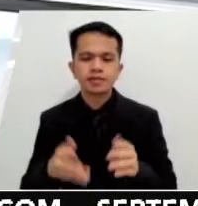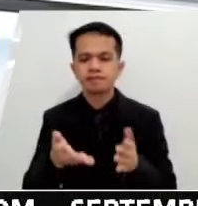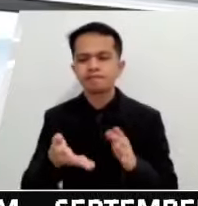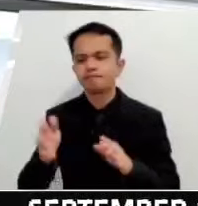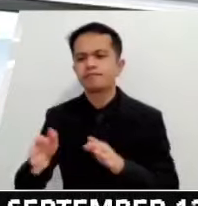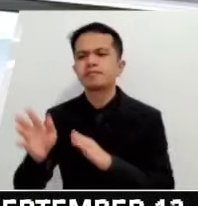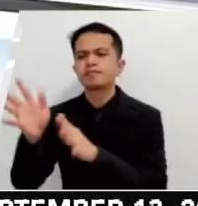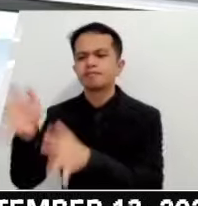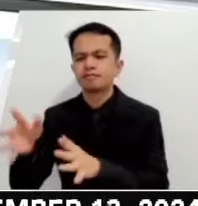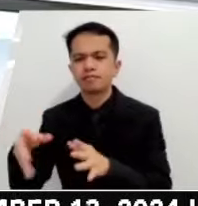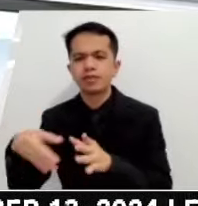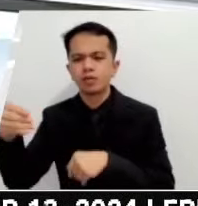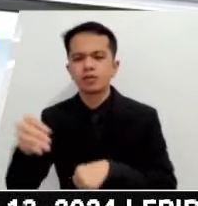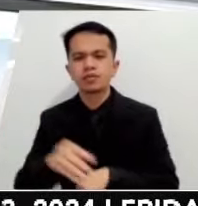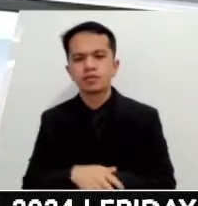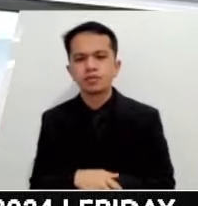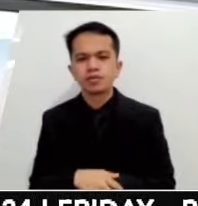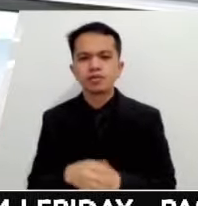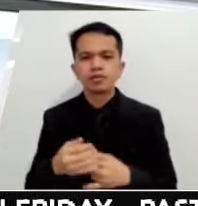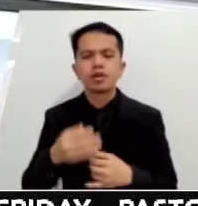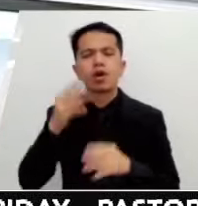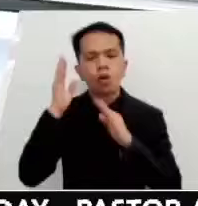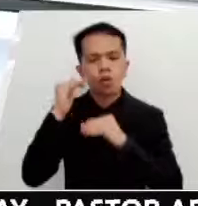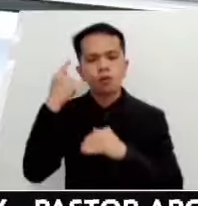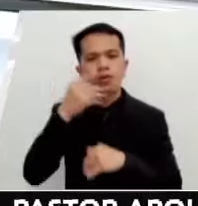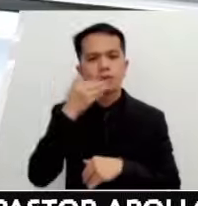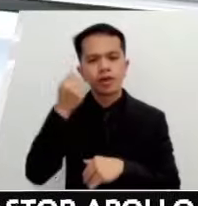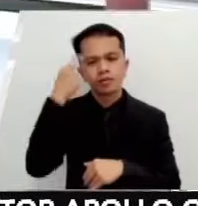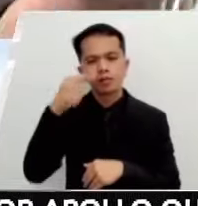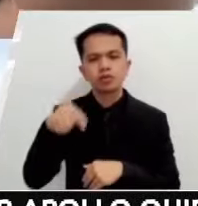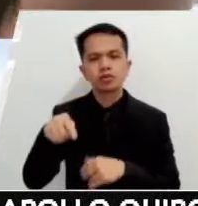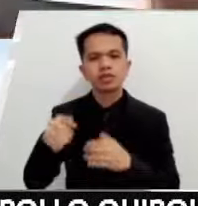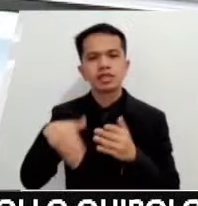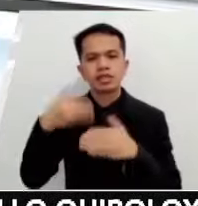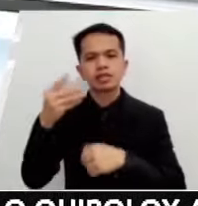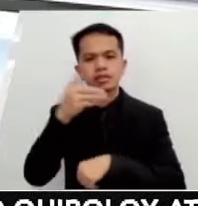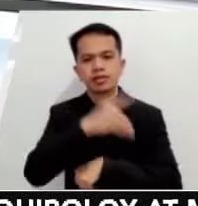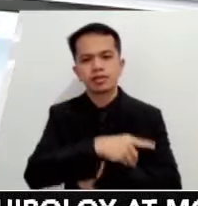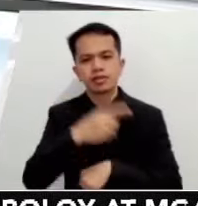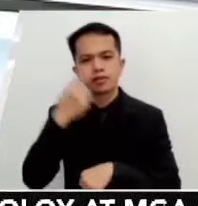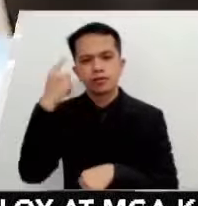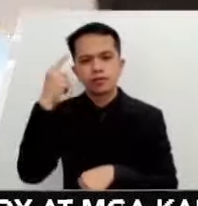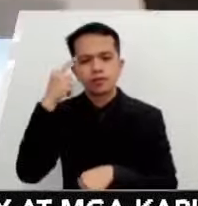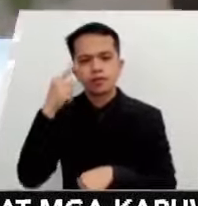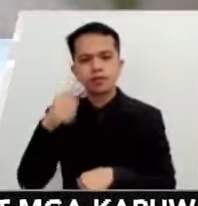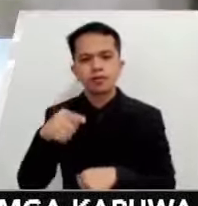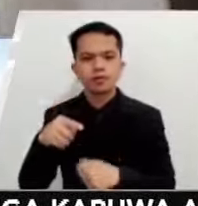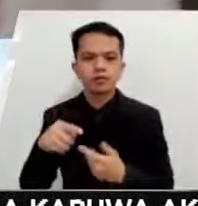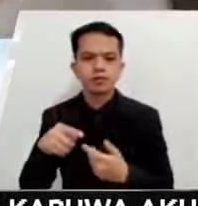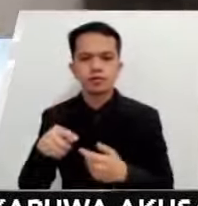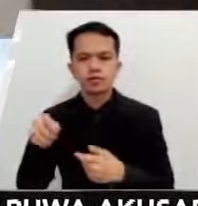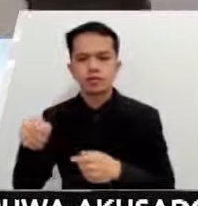for the best dito sa mga darating na araw sa mga pagka-umadala na yung kaso.